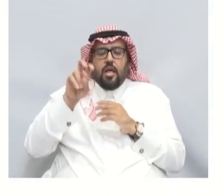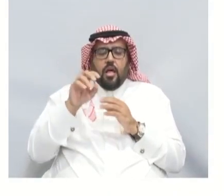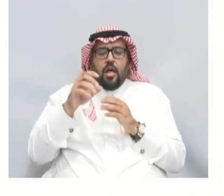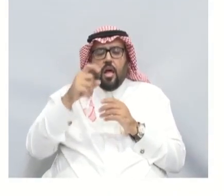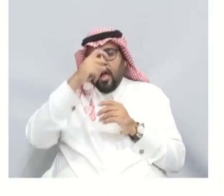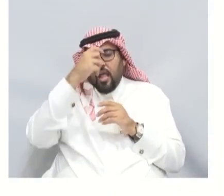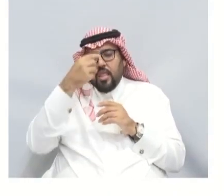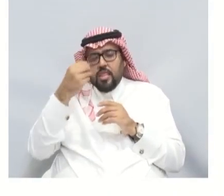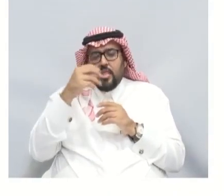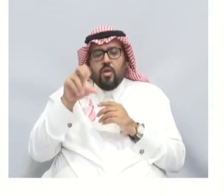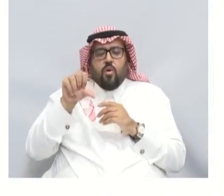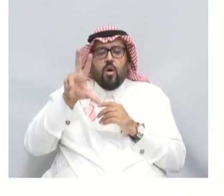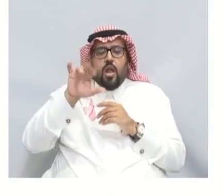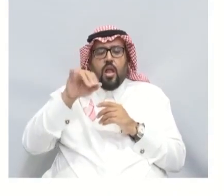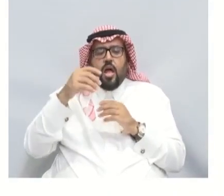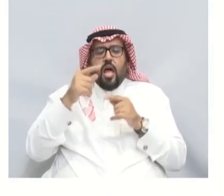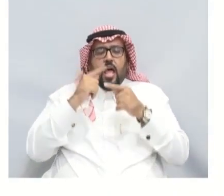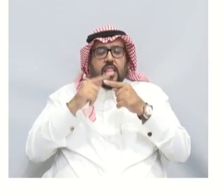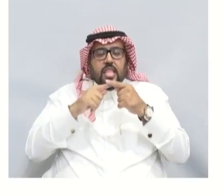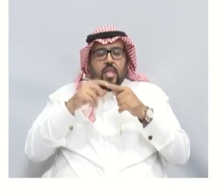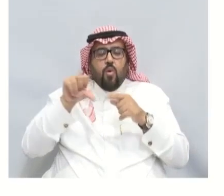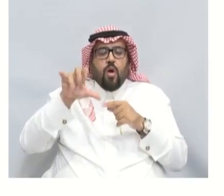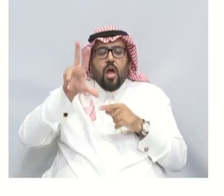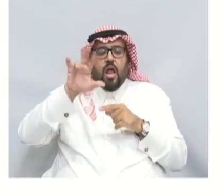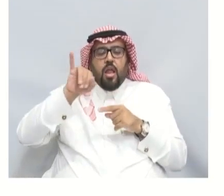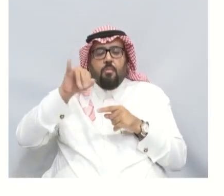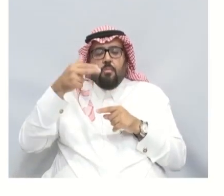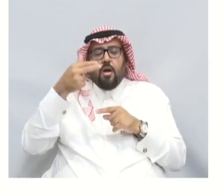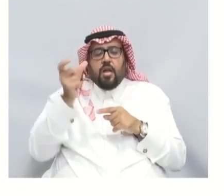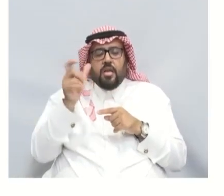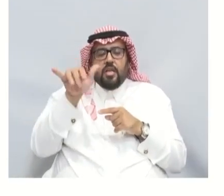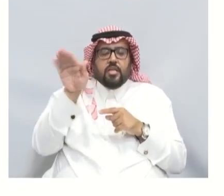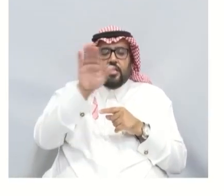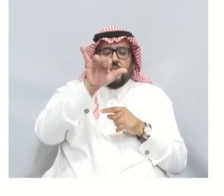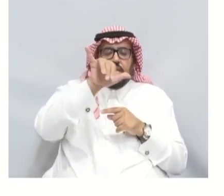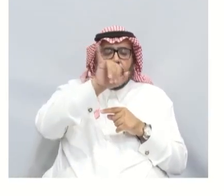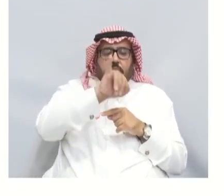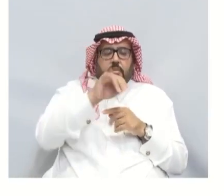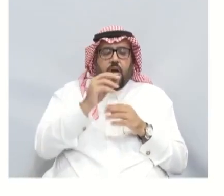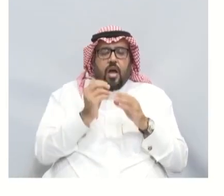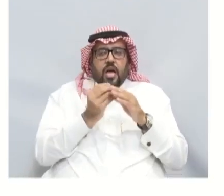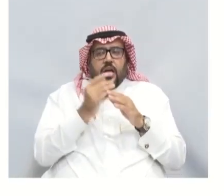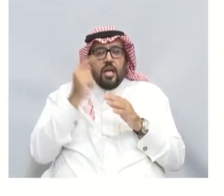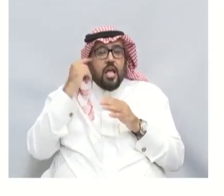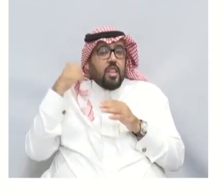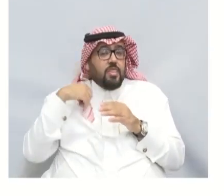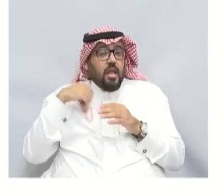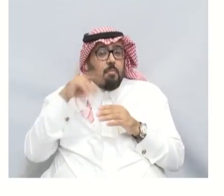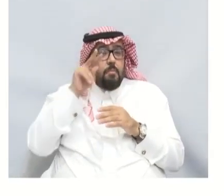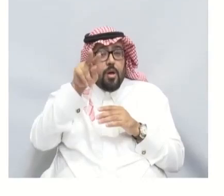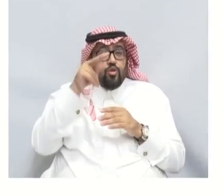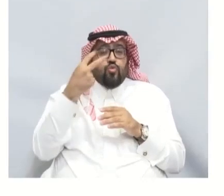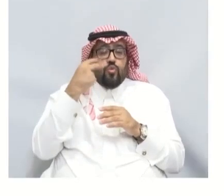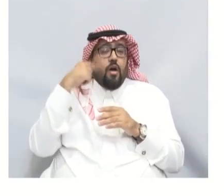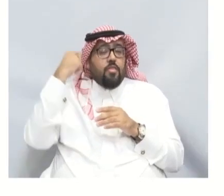والمغنيسيوم كثافة ماذا؟ منخفضة. إذن فكر أو تخيل معي عزيزي الطالبة، عزيزي الطالب وعزيزتي